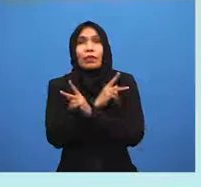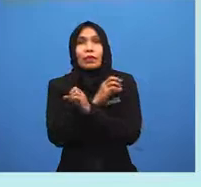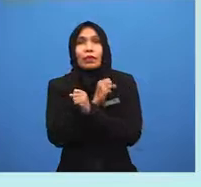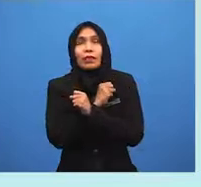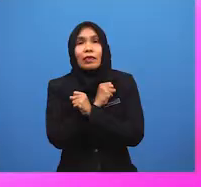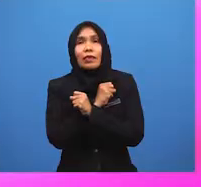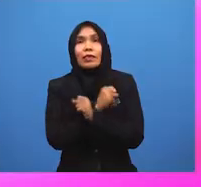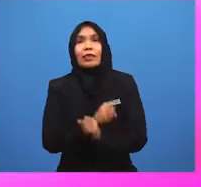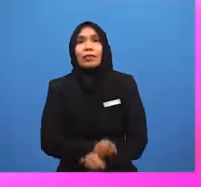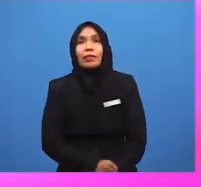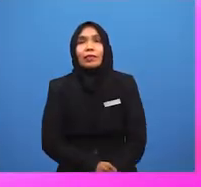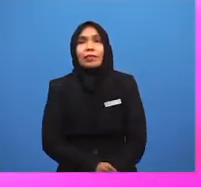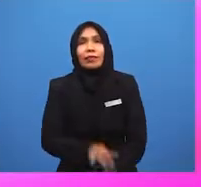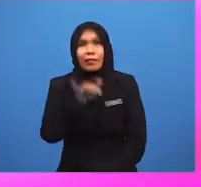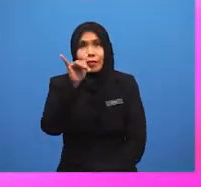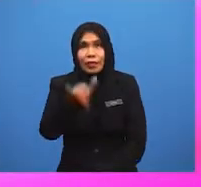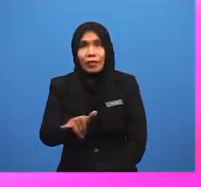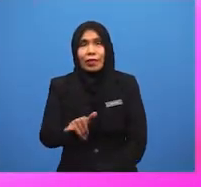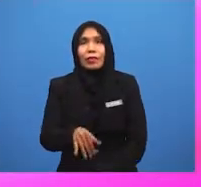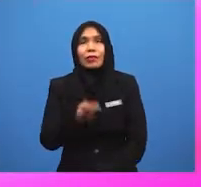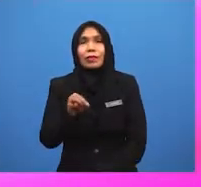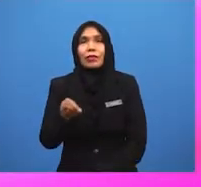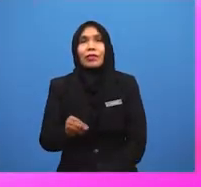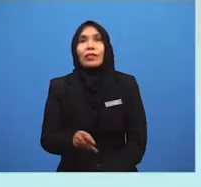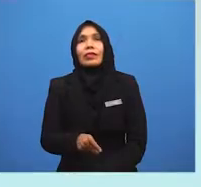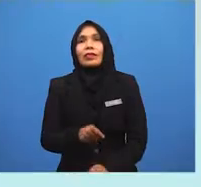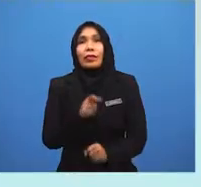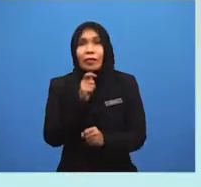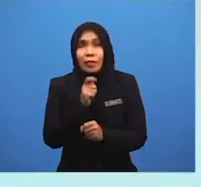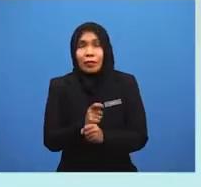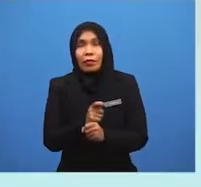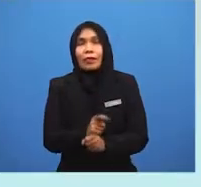Swilan? Ya, murid-murid, tepat jawapan kamu.